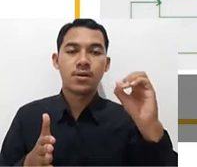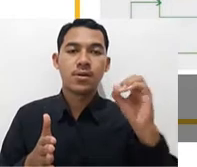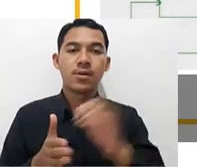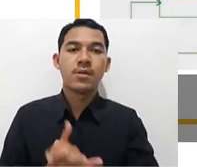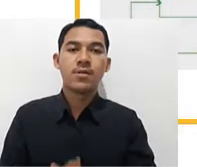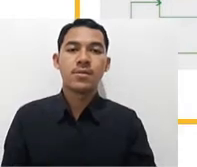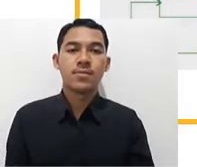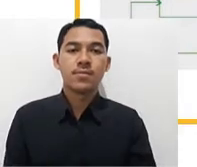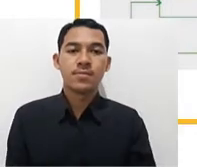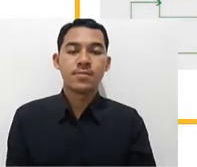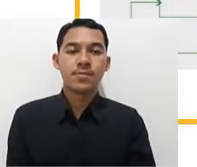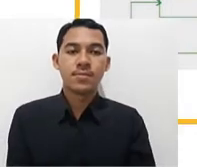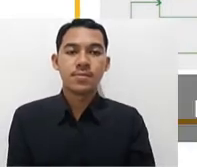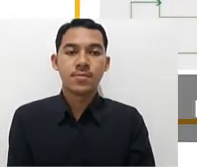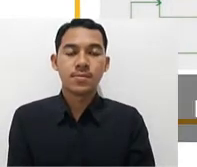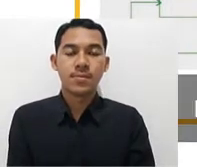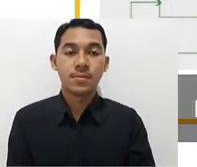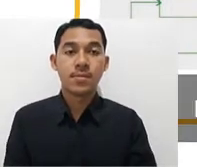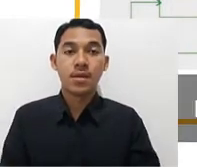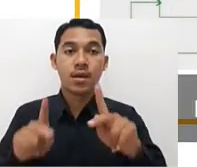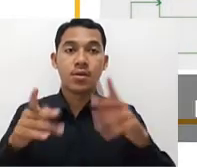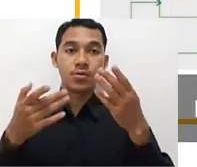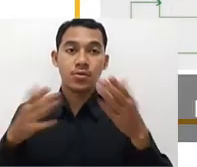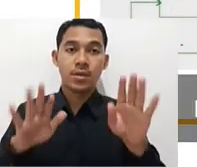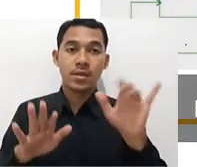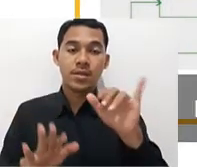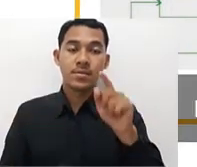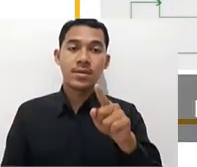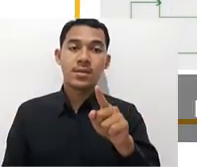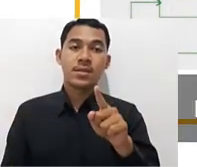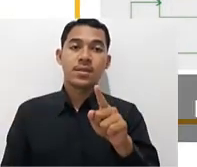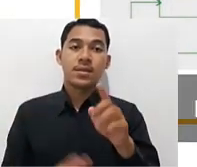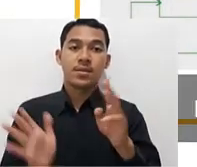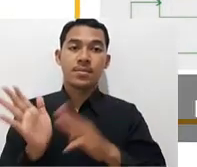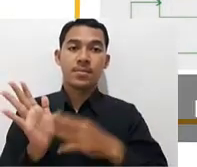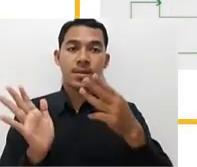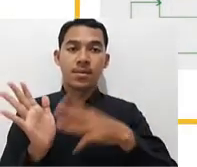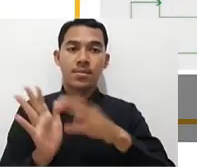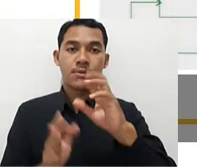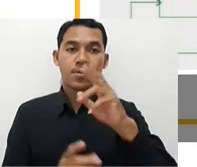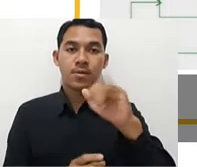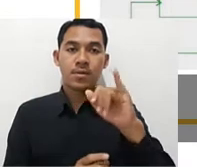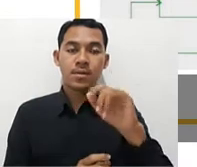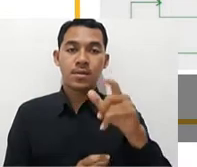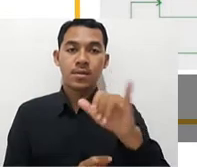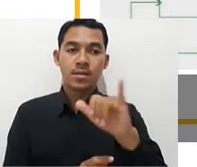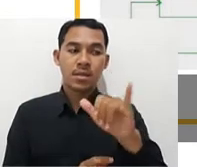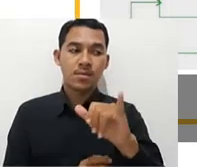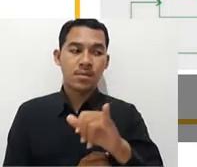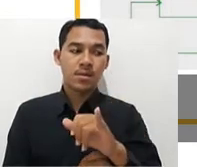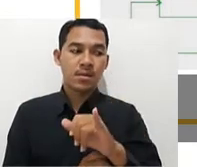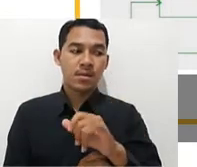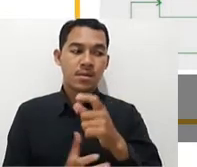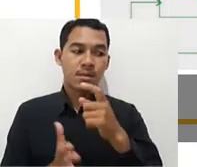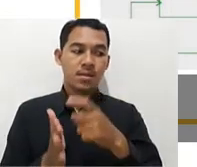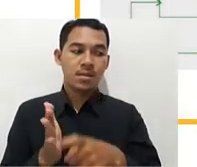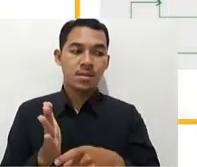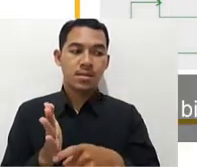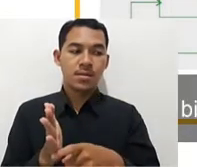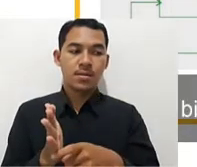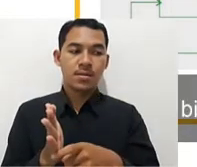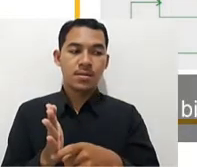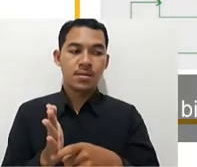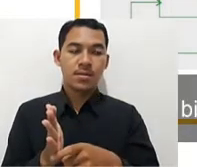Nah, kalau udah kayak gini, memori flip-flop pertama, ini inputnya 1 ya. Ini kita anggap sebagai apa ya?